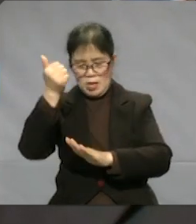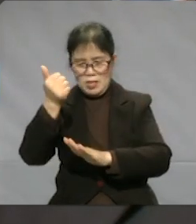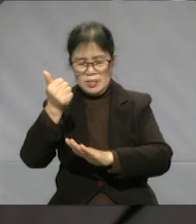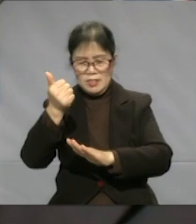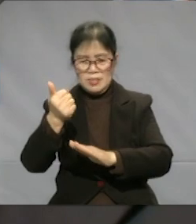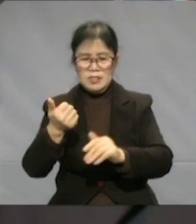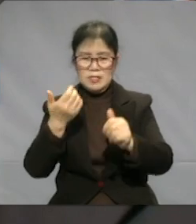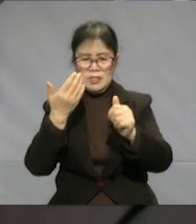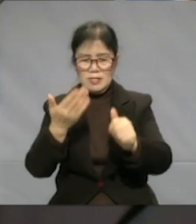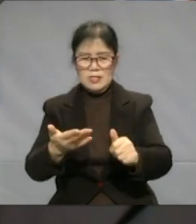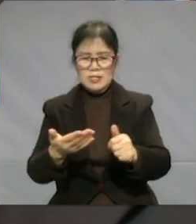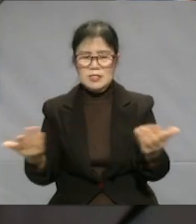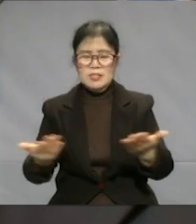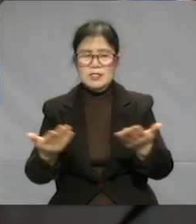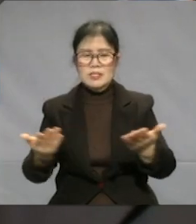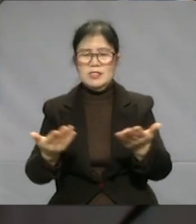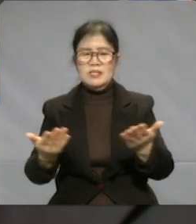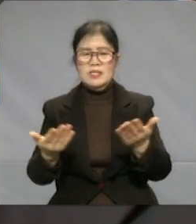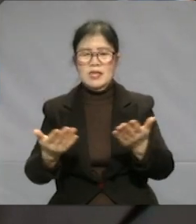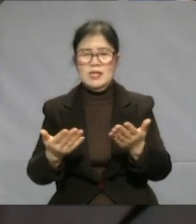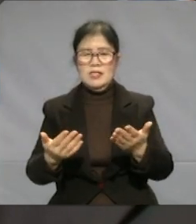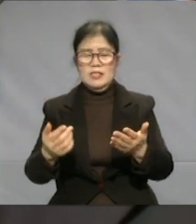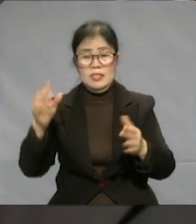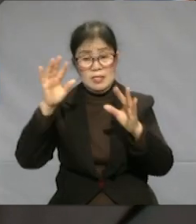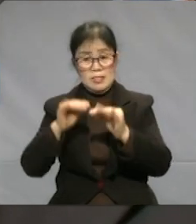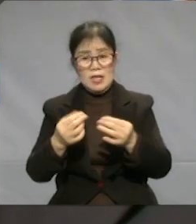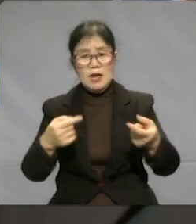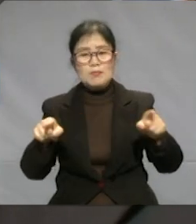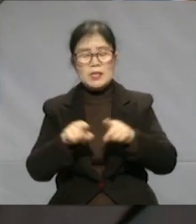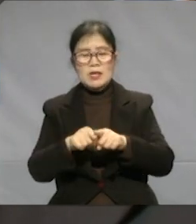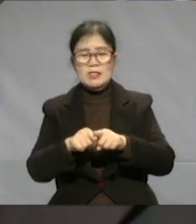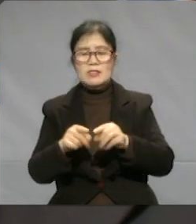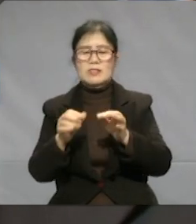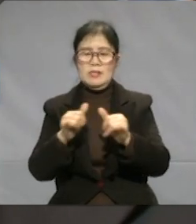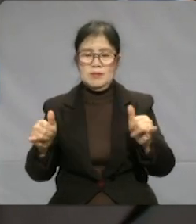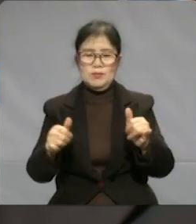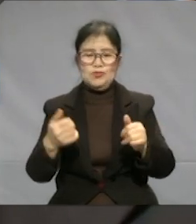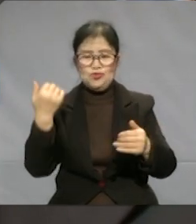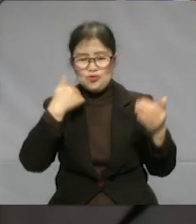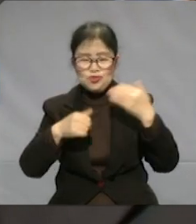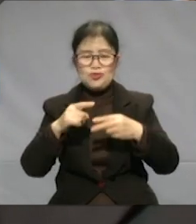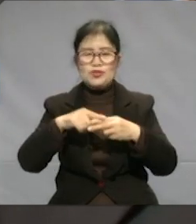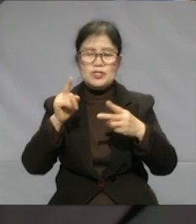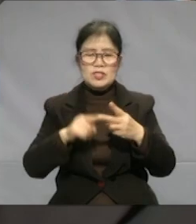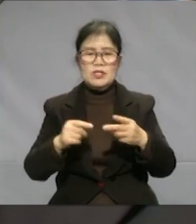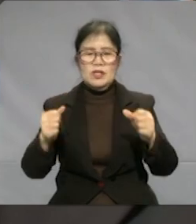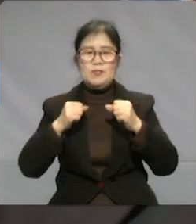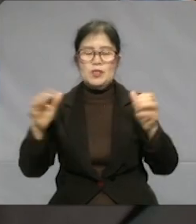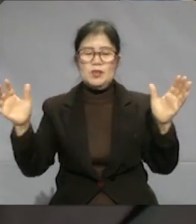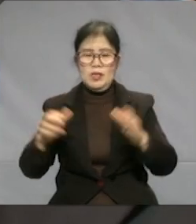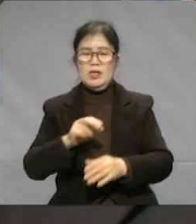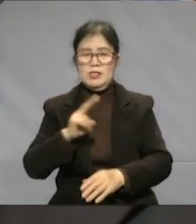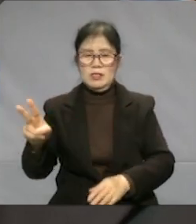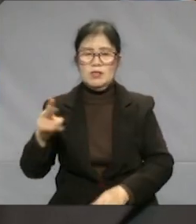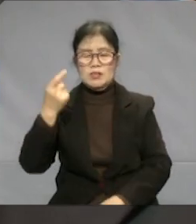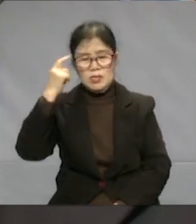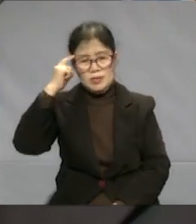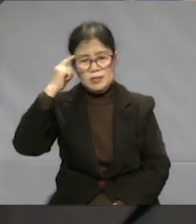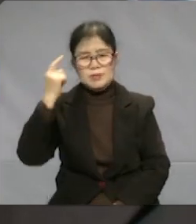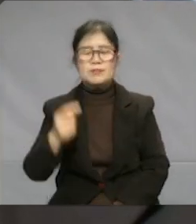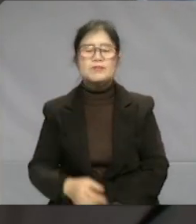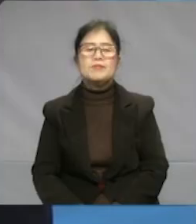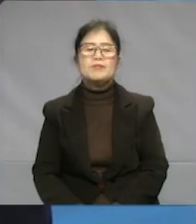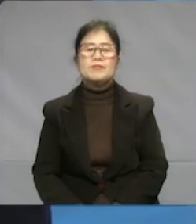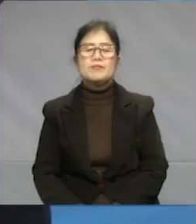드리는 일에 뜻을 같이하는 사람이라면 누구든지 협력해야 한다고